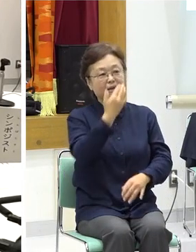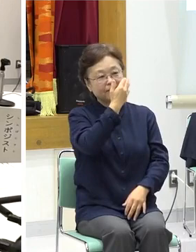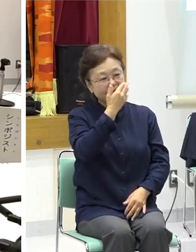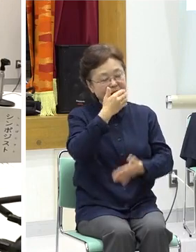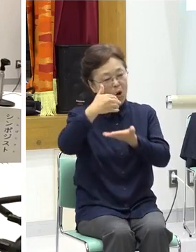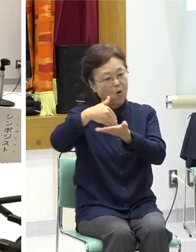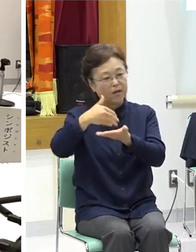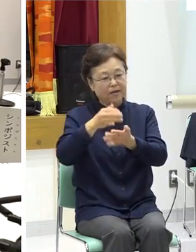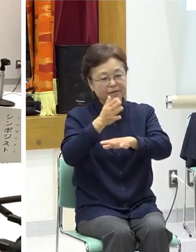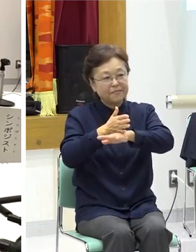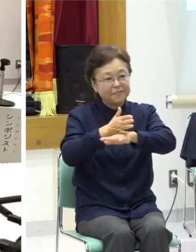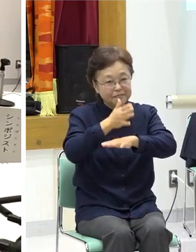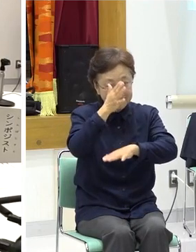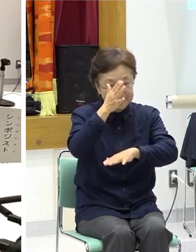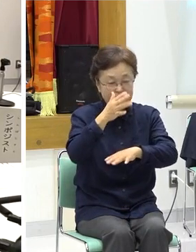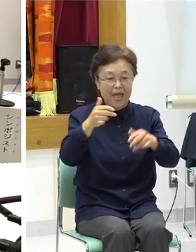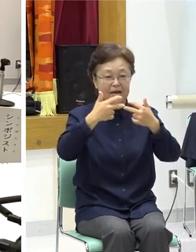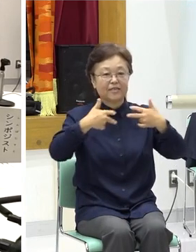ありがとうございました。